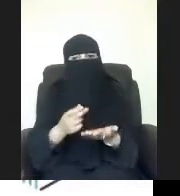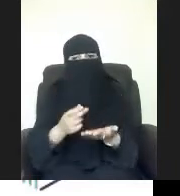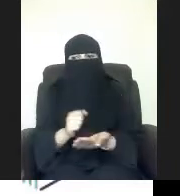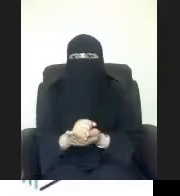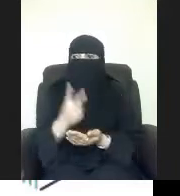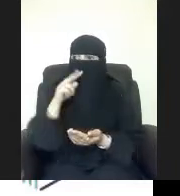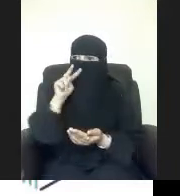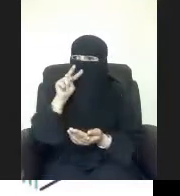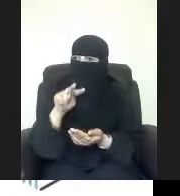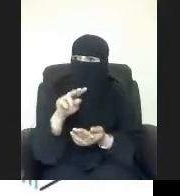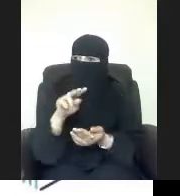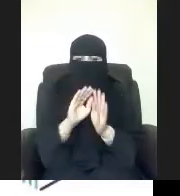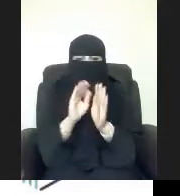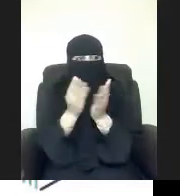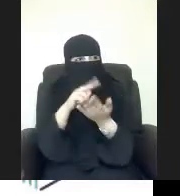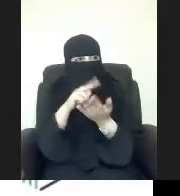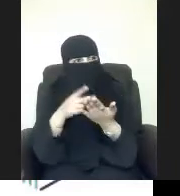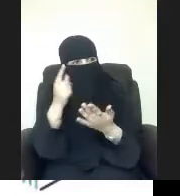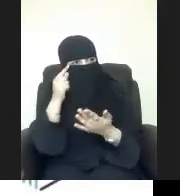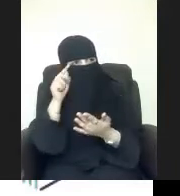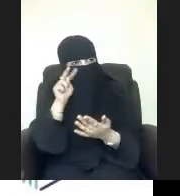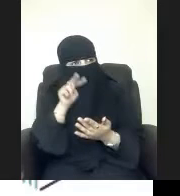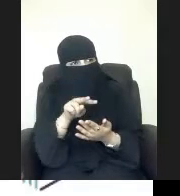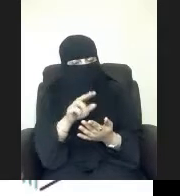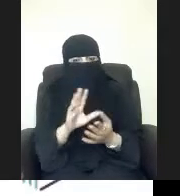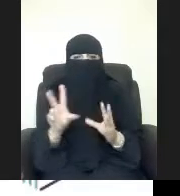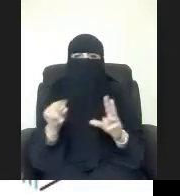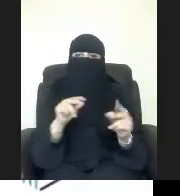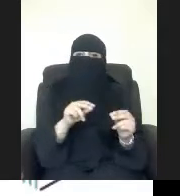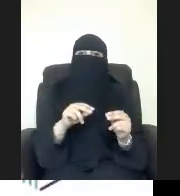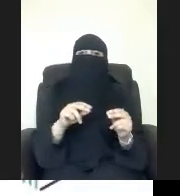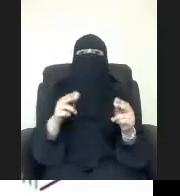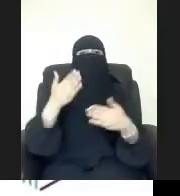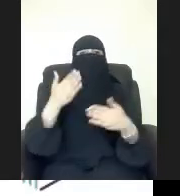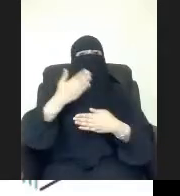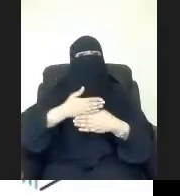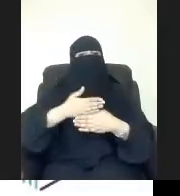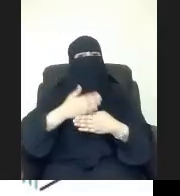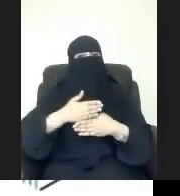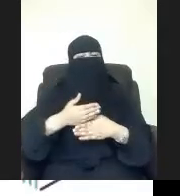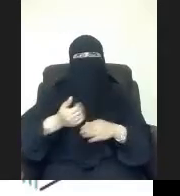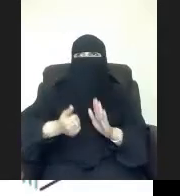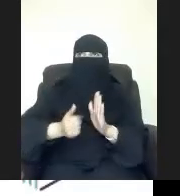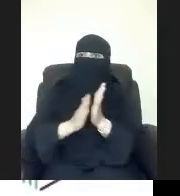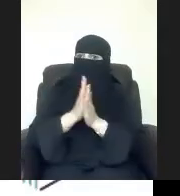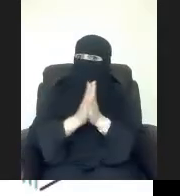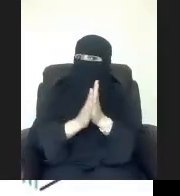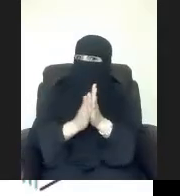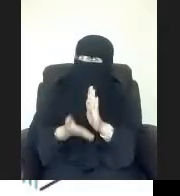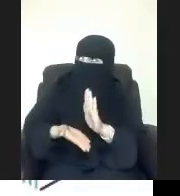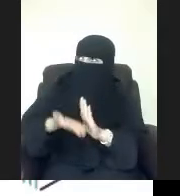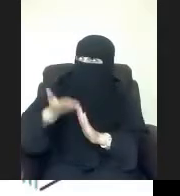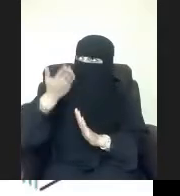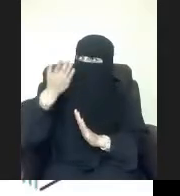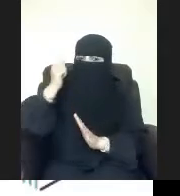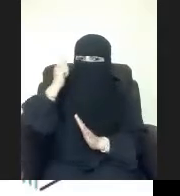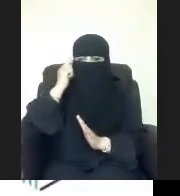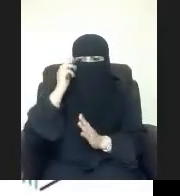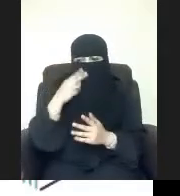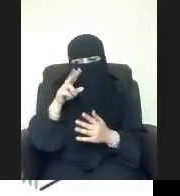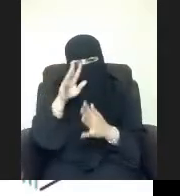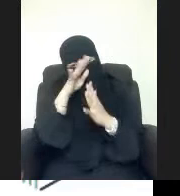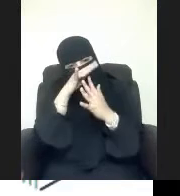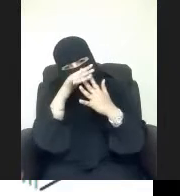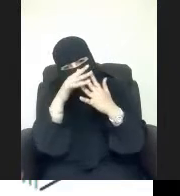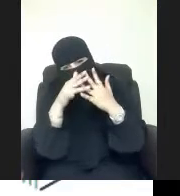المقلوب، الحرص على تهيئة الطلاب أن يكون المقطع يحتوي على دوافع لتحفيز الطلاب. هذه النقاط جميلة